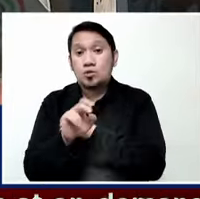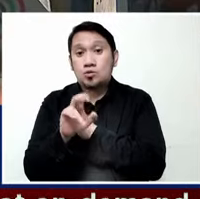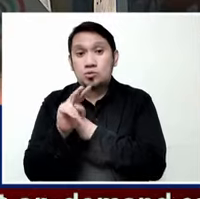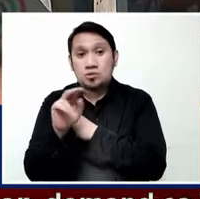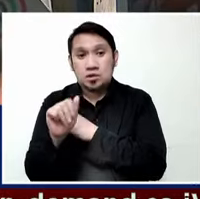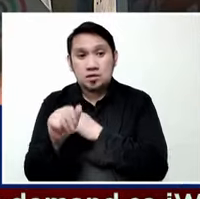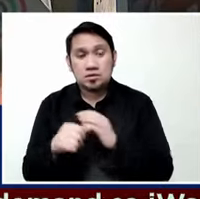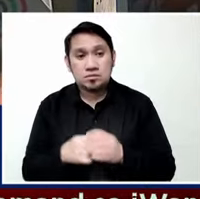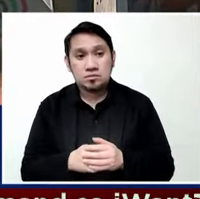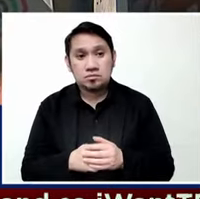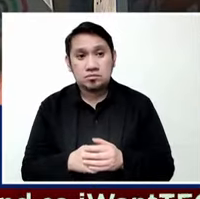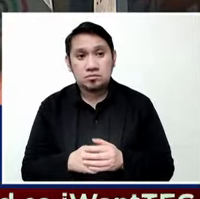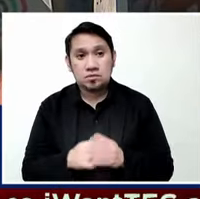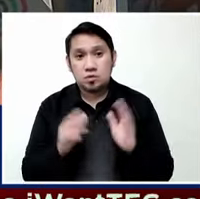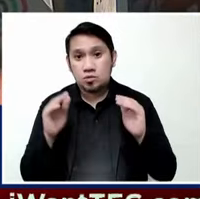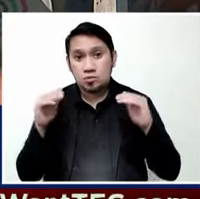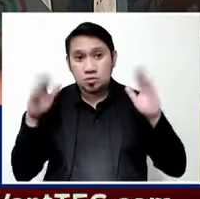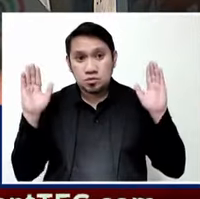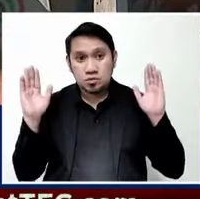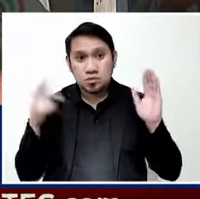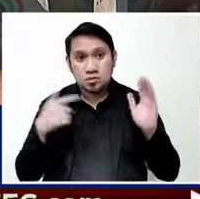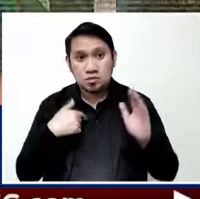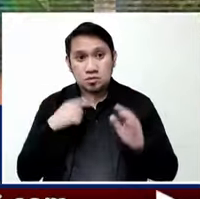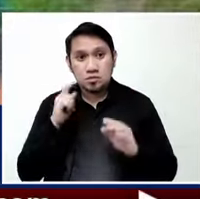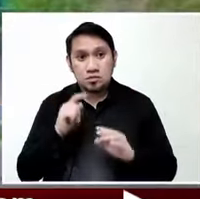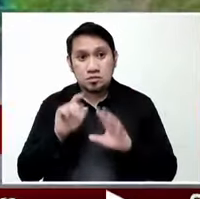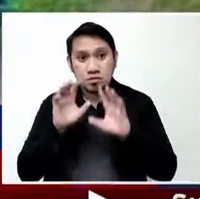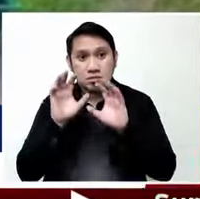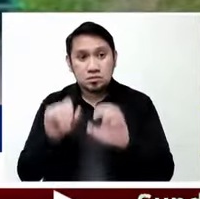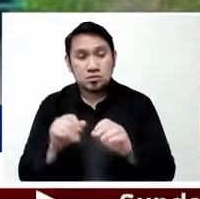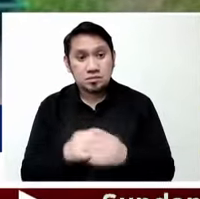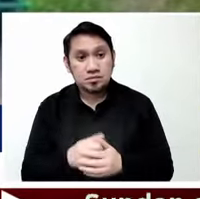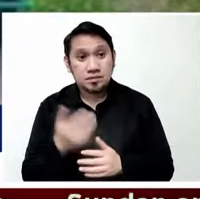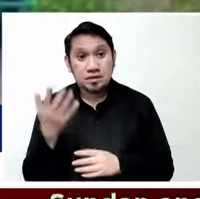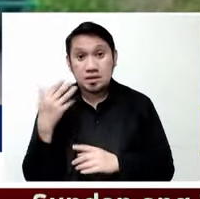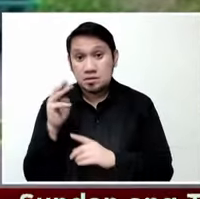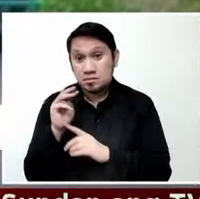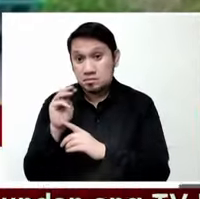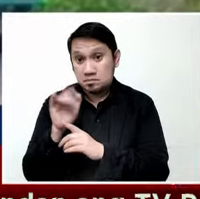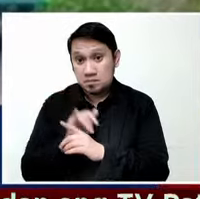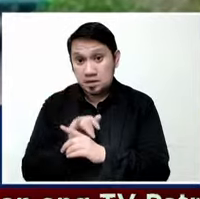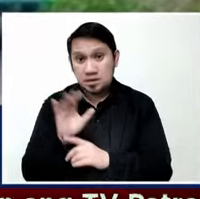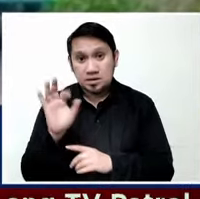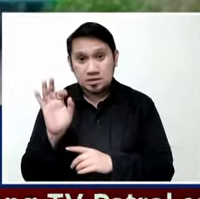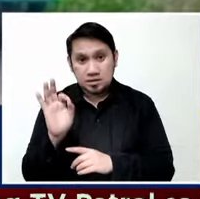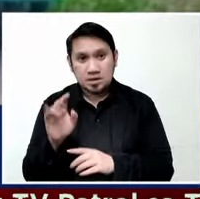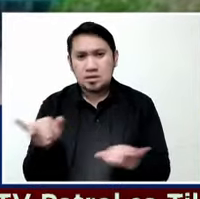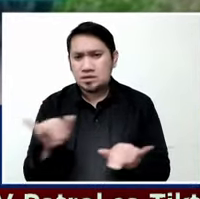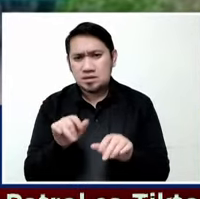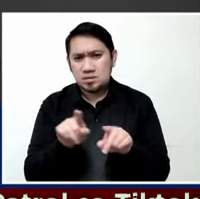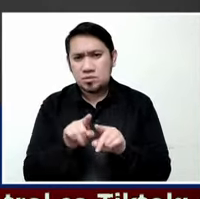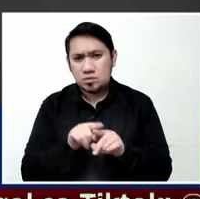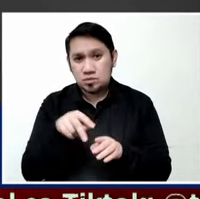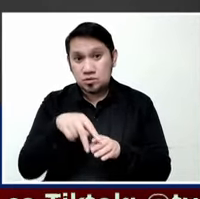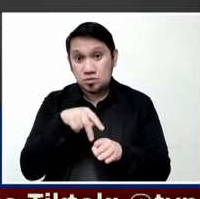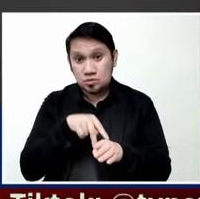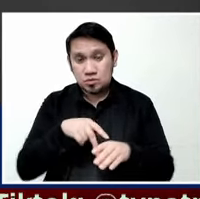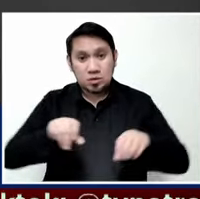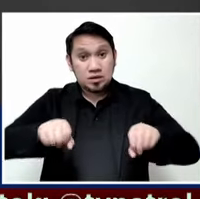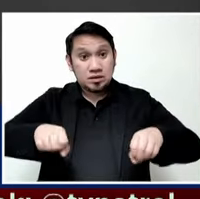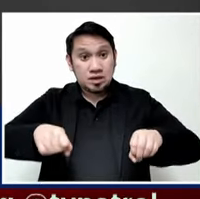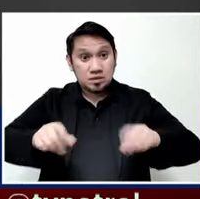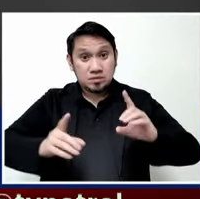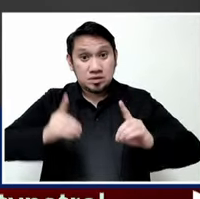sumuko na siya. Kisa ako pa makahuli sa kanila. Noong May 9, tinambangan din ng riding in tandem ang tricycle driver na si